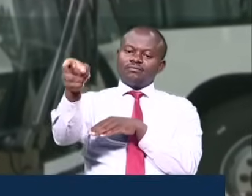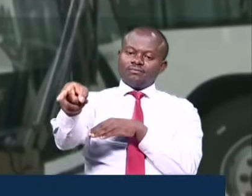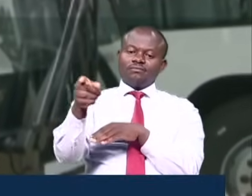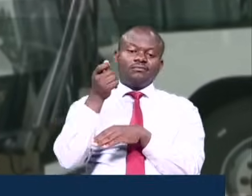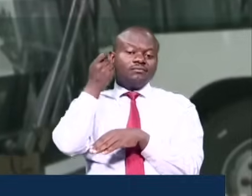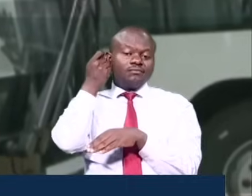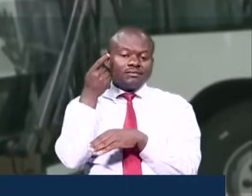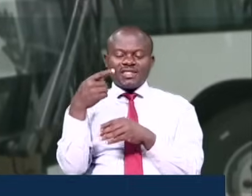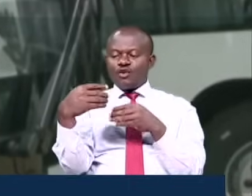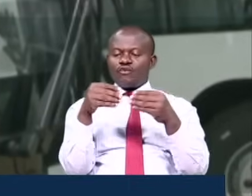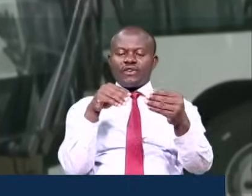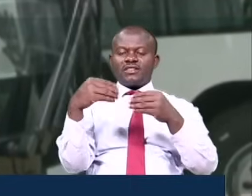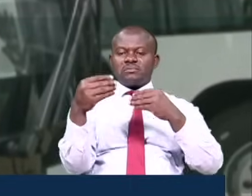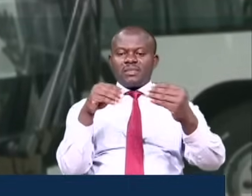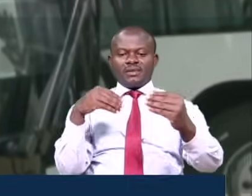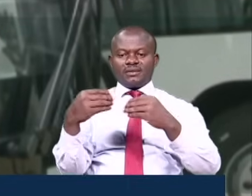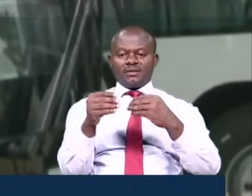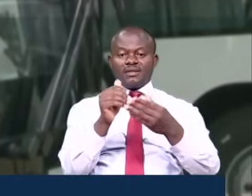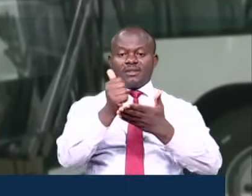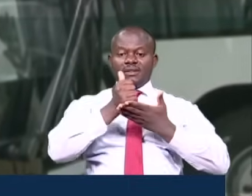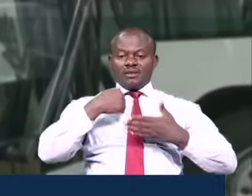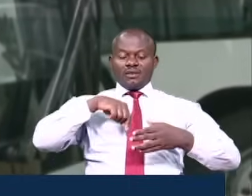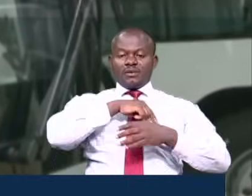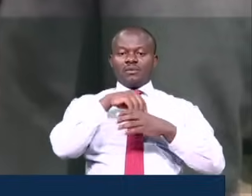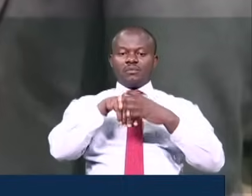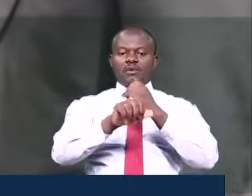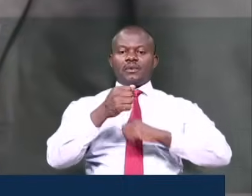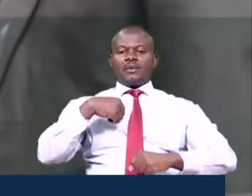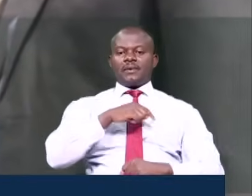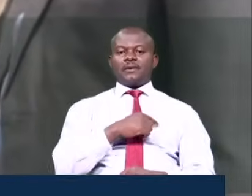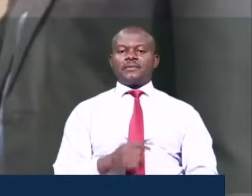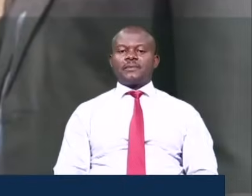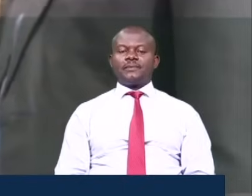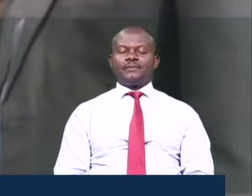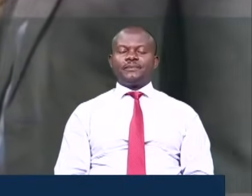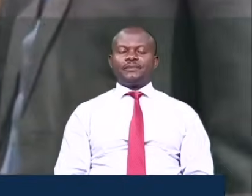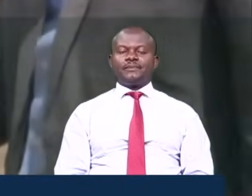rero iyo flexibility iradufasha twebwe muri operations zacu